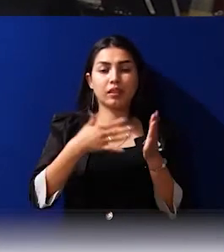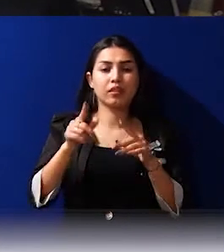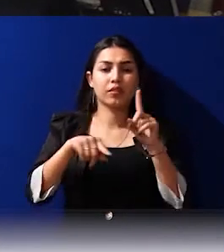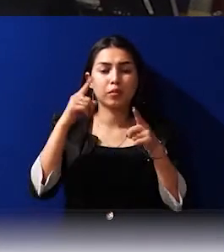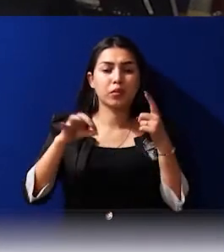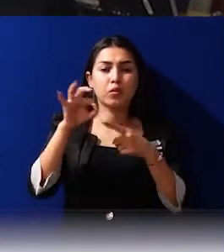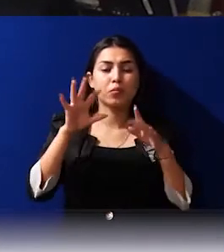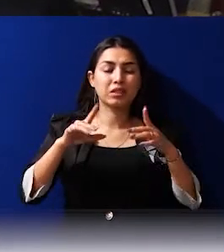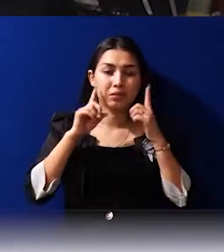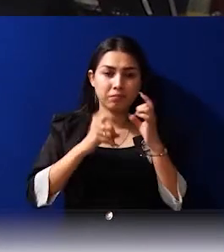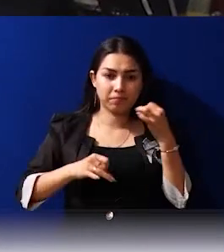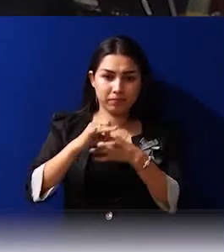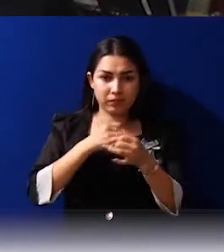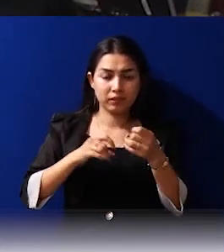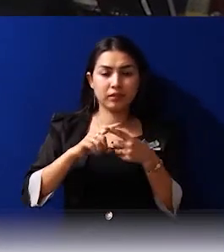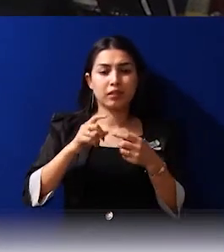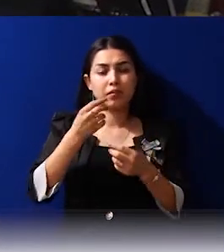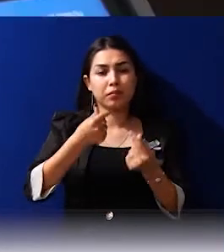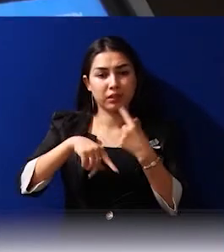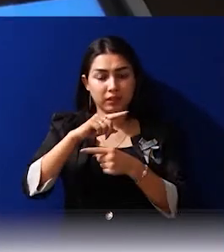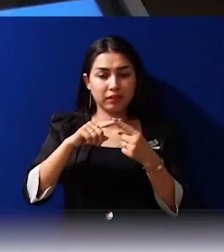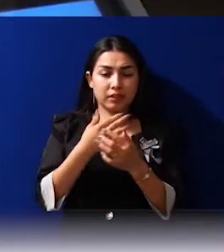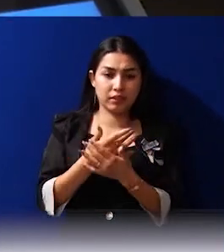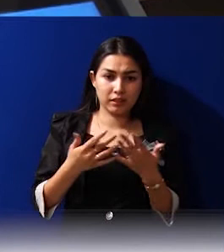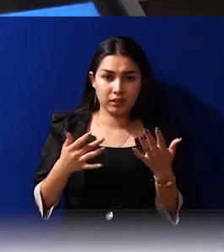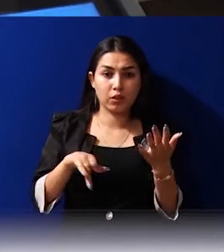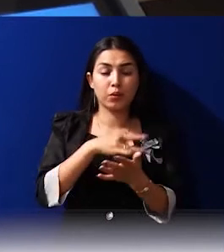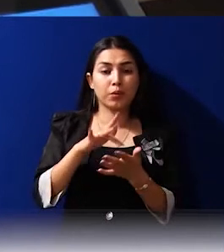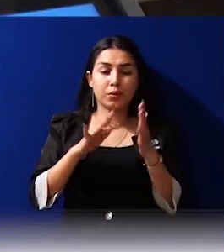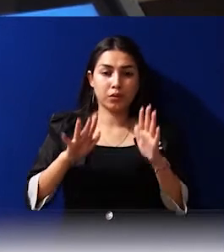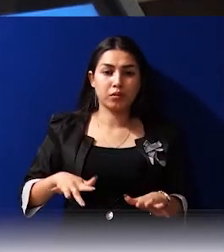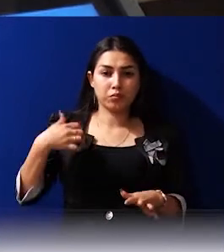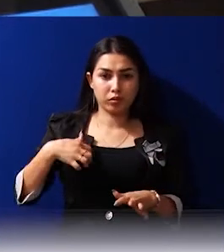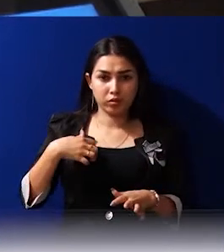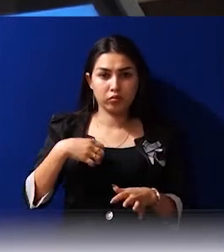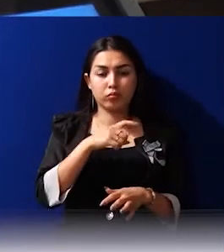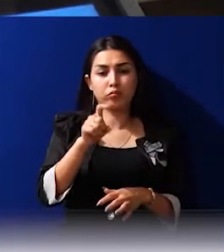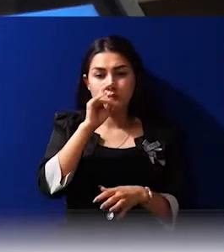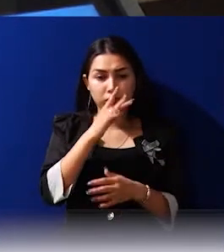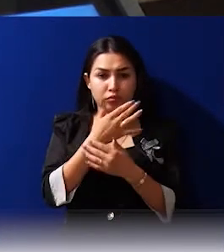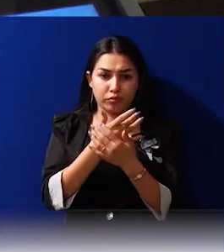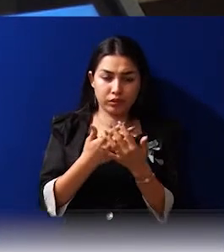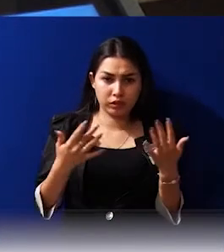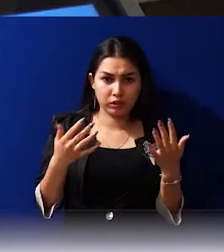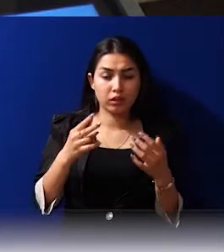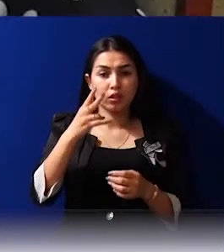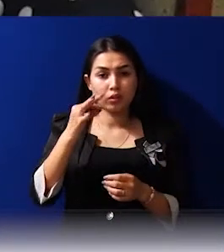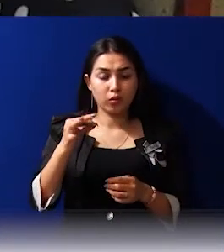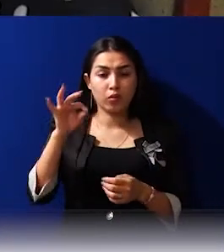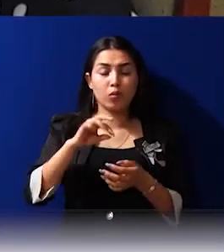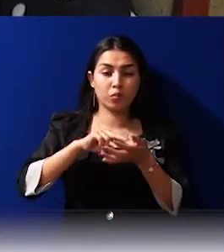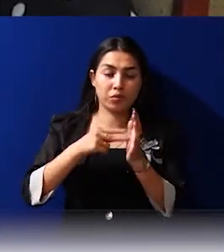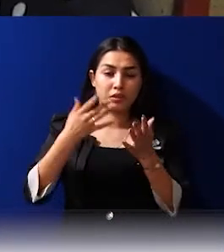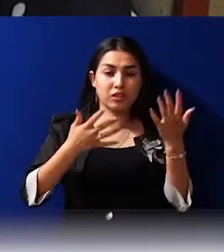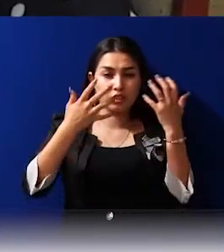на совещании, касался развития малого и среднего бизнеса. У Жамбылской области достаточно хороший транзитный потенциал. Однако, согласно